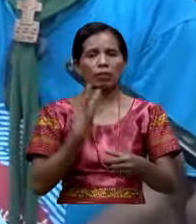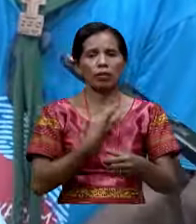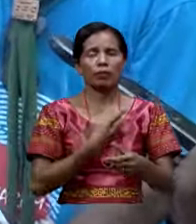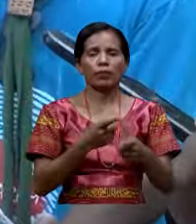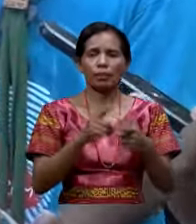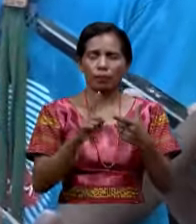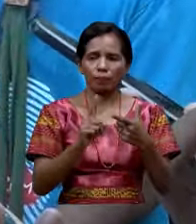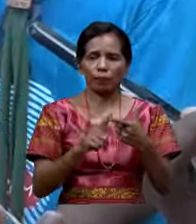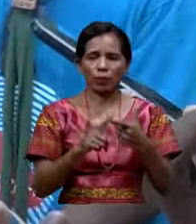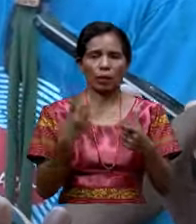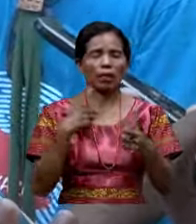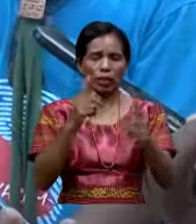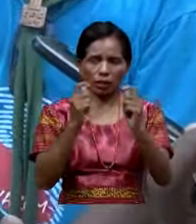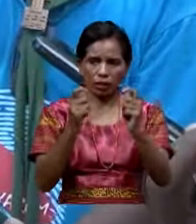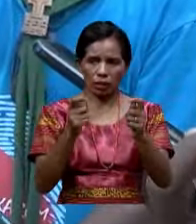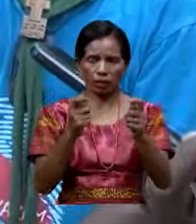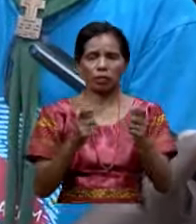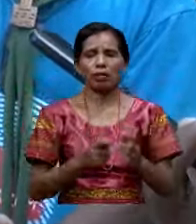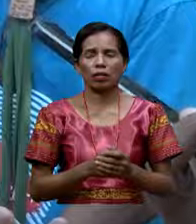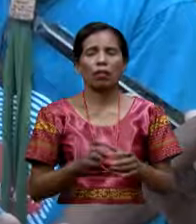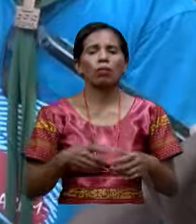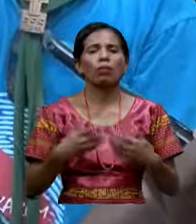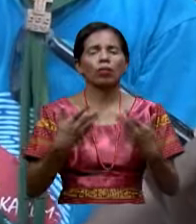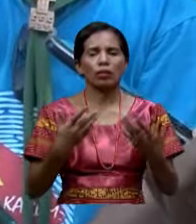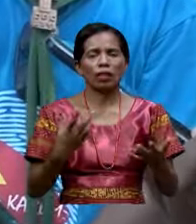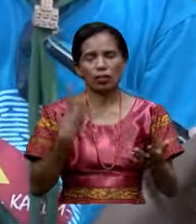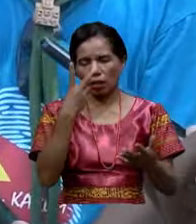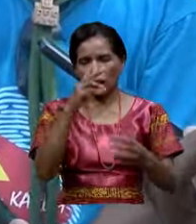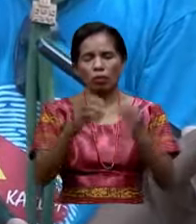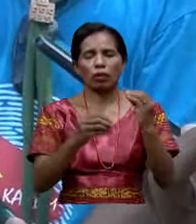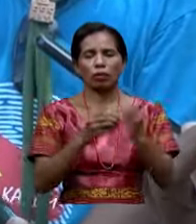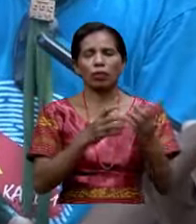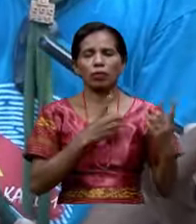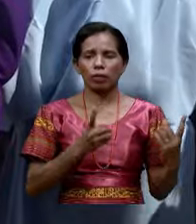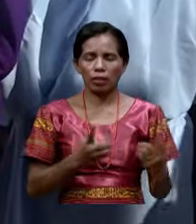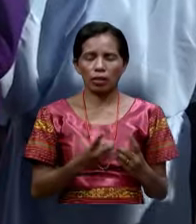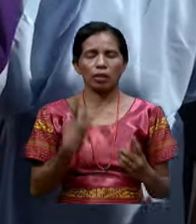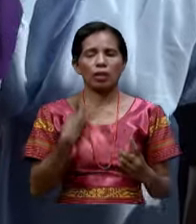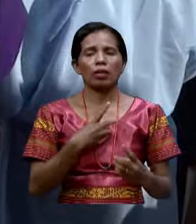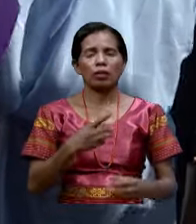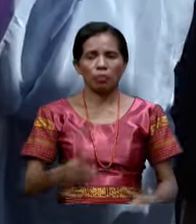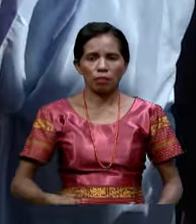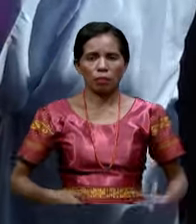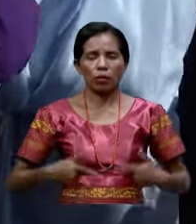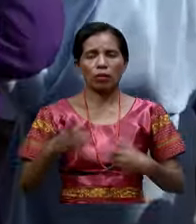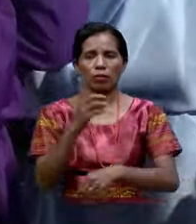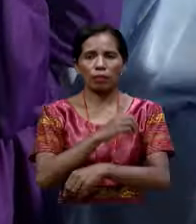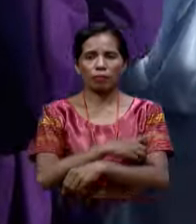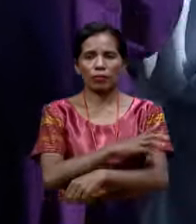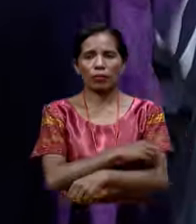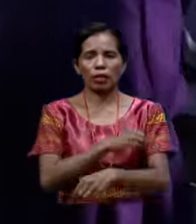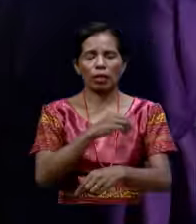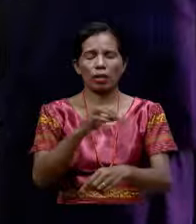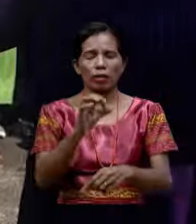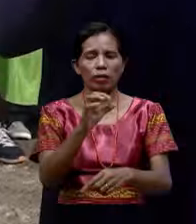male. Ita koka tu responde oin sa ita responde ba domini dane e ita ne moris lorlon. Sarani Francisco de Deus Ateten via